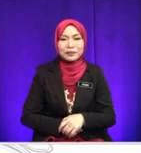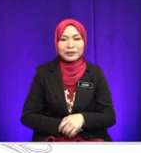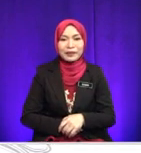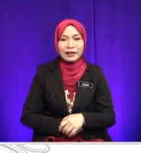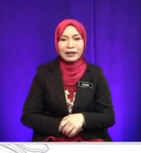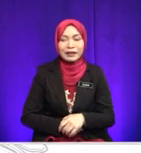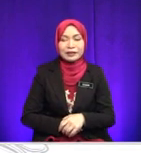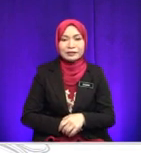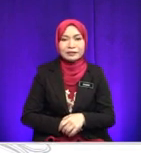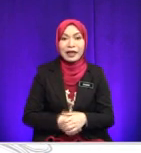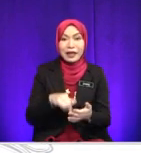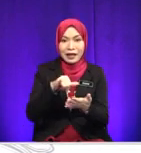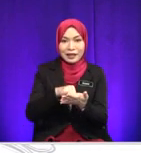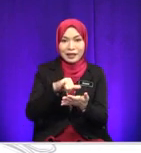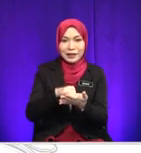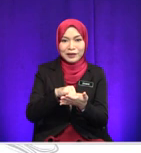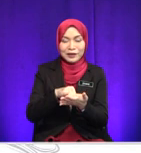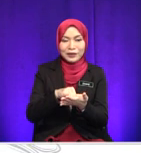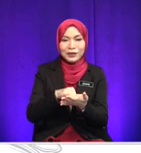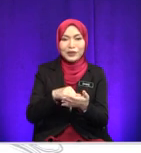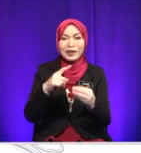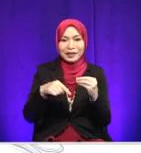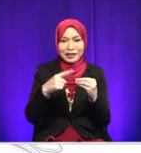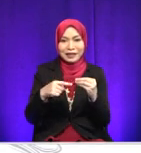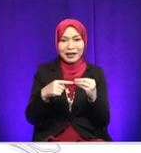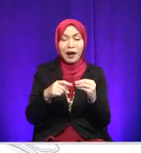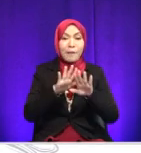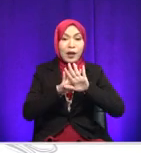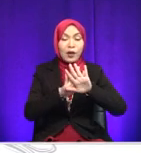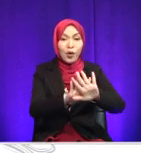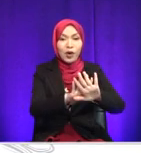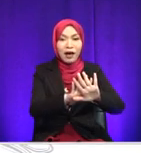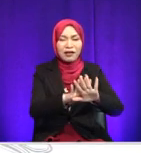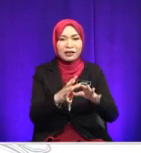perundingan dan menolak pendekatan secara kekerasan dan paksaan. Yang kedua,